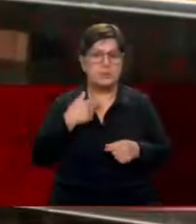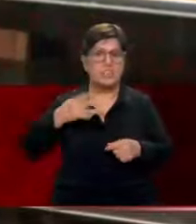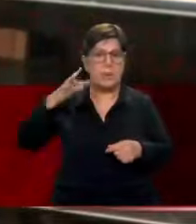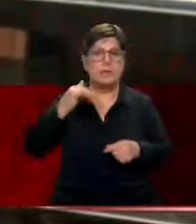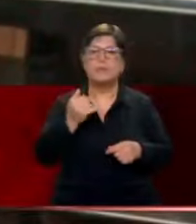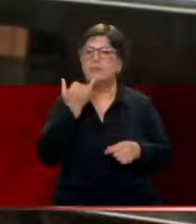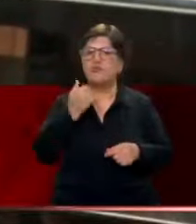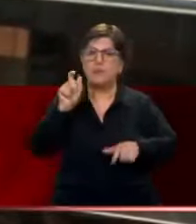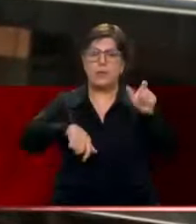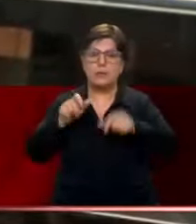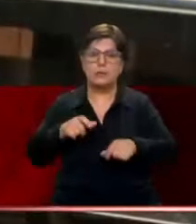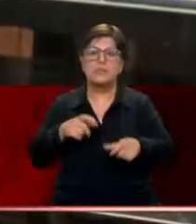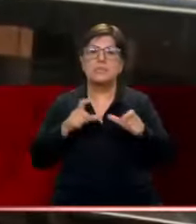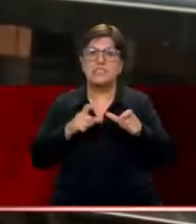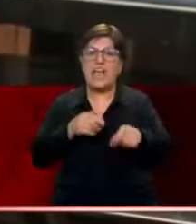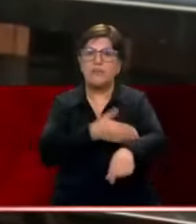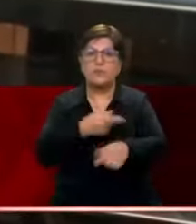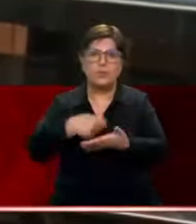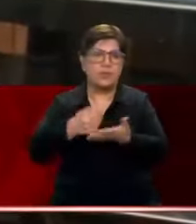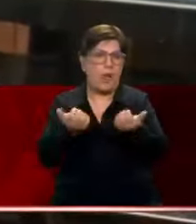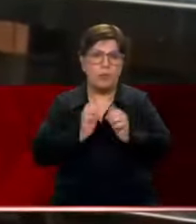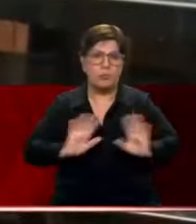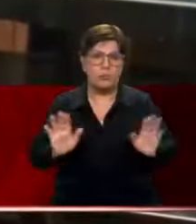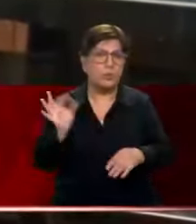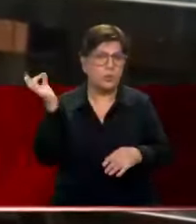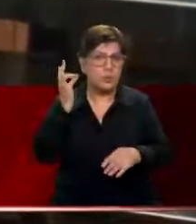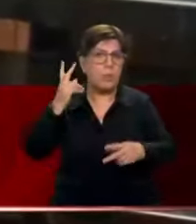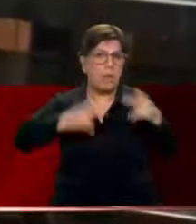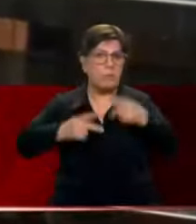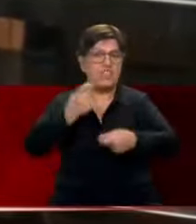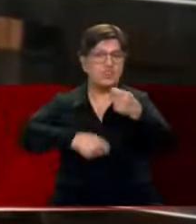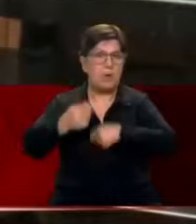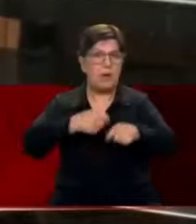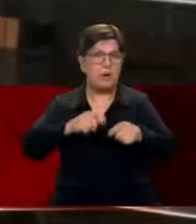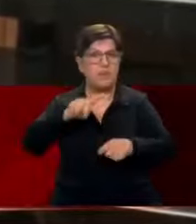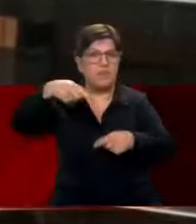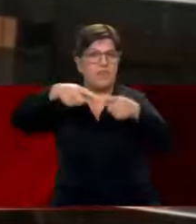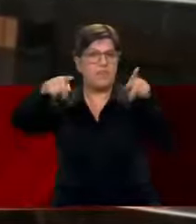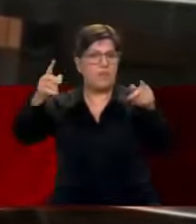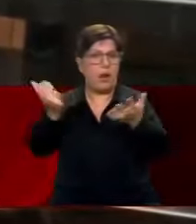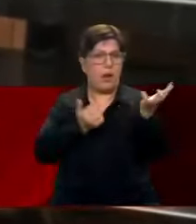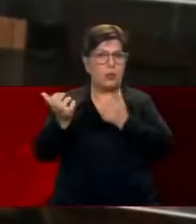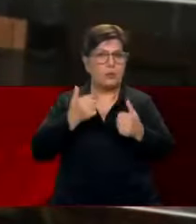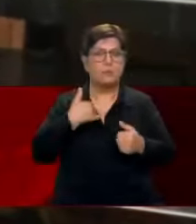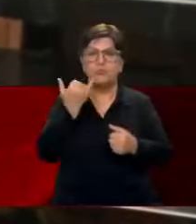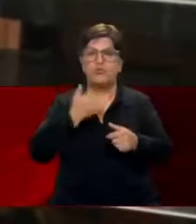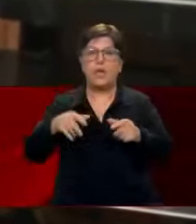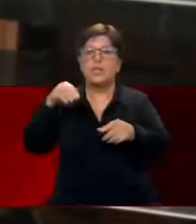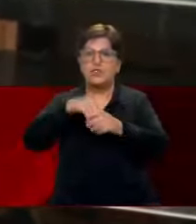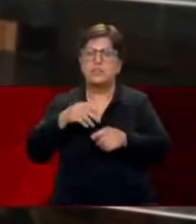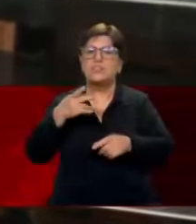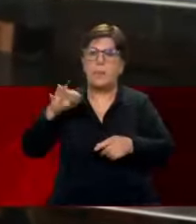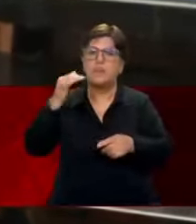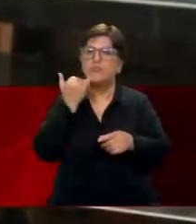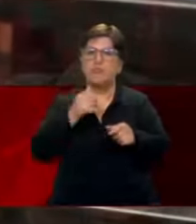yabancı müşterilerimizden servis ücreti almıyoruz. Duyduk ki bazı işletmeler alıyormuş. Bu müşterilerimiz için, yabancı müşterilerimiz